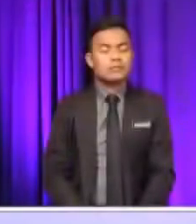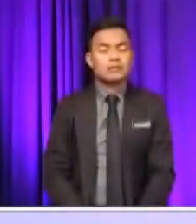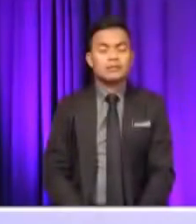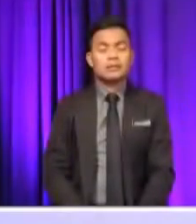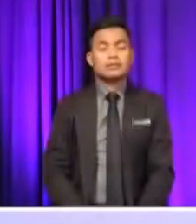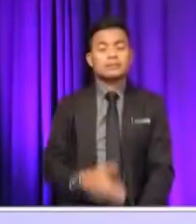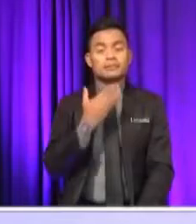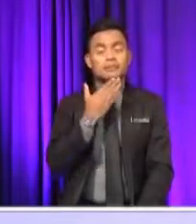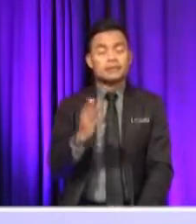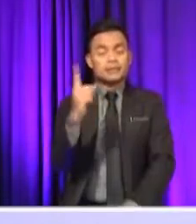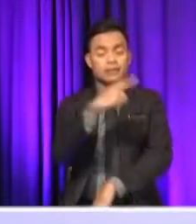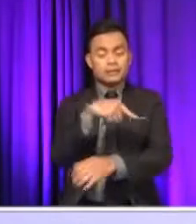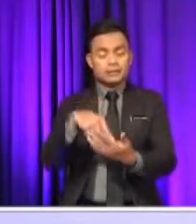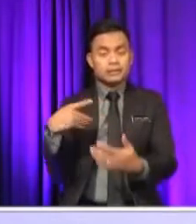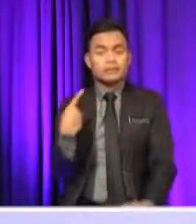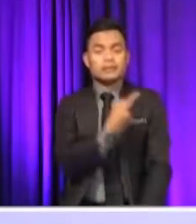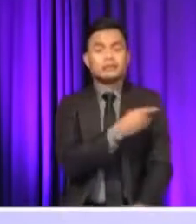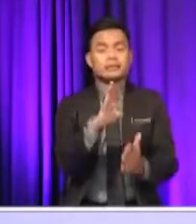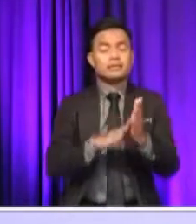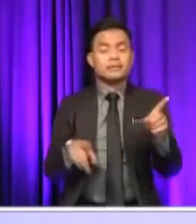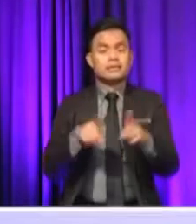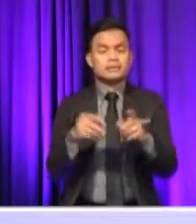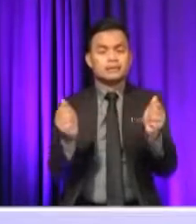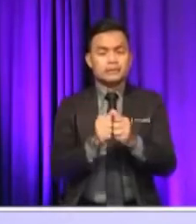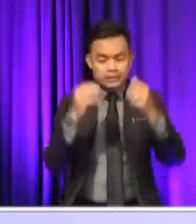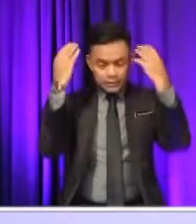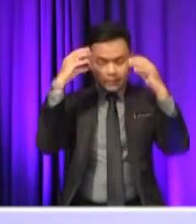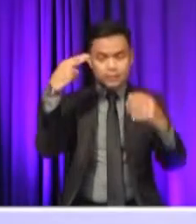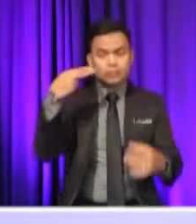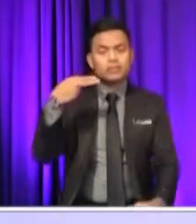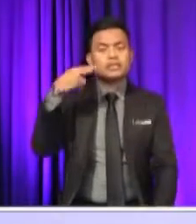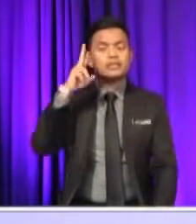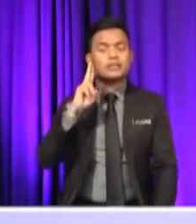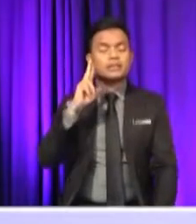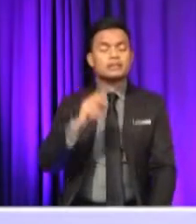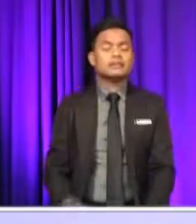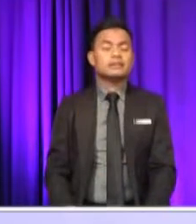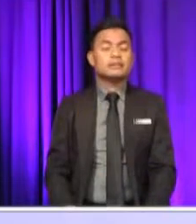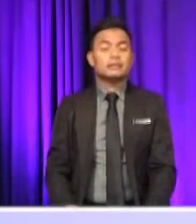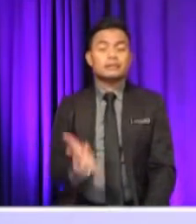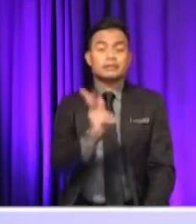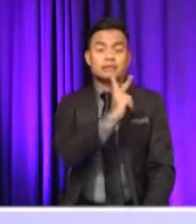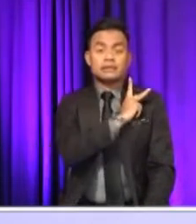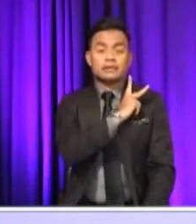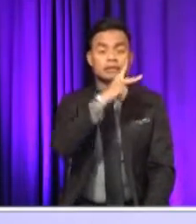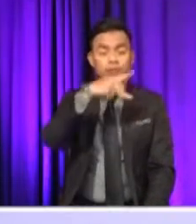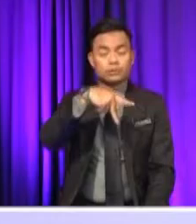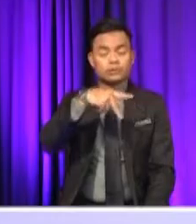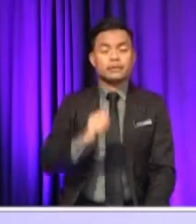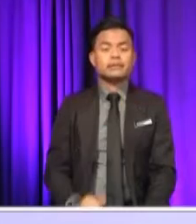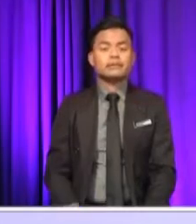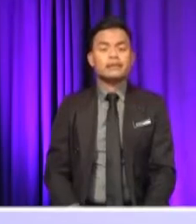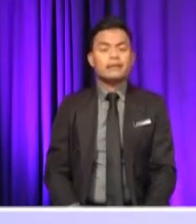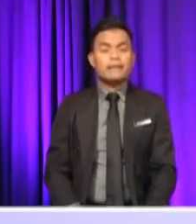Okey, baik. Hari ini kita bersama dengan Cikgu Hartini Muhammad Rejab, merupakan Ketua Panitia Pengajian